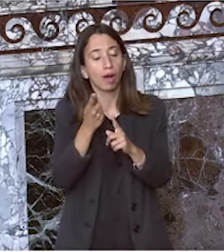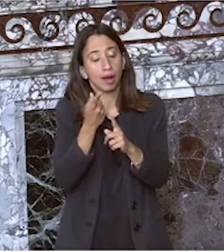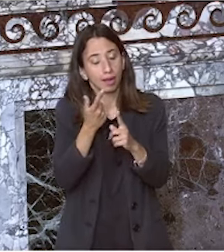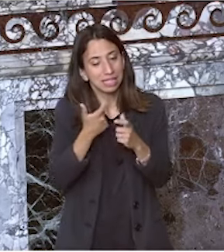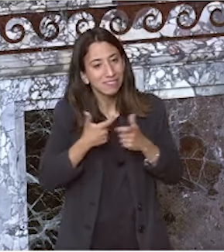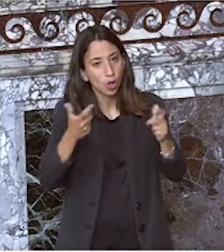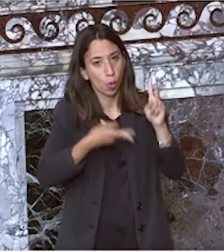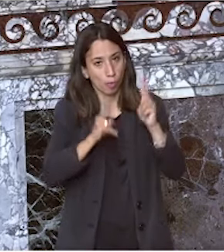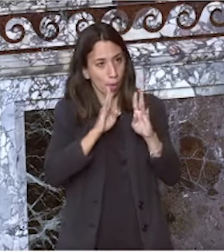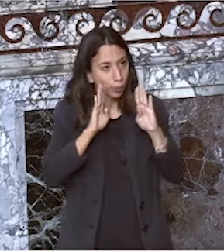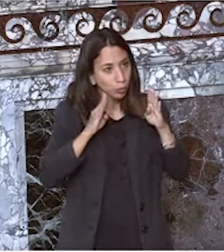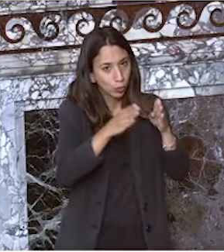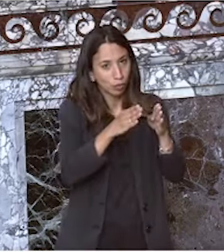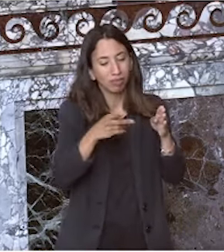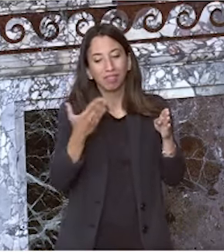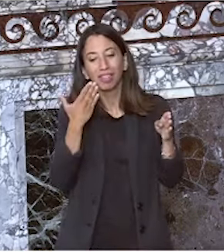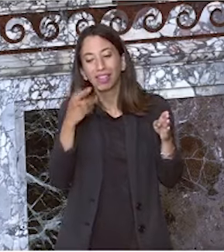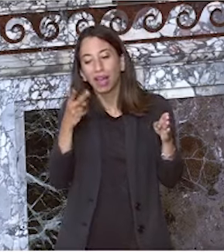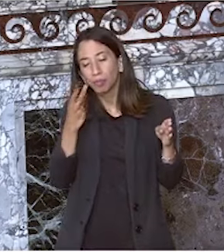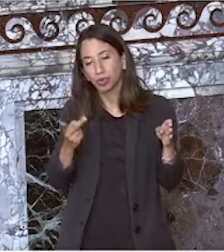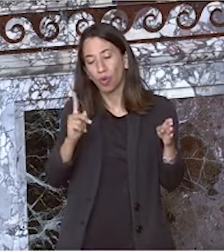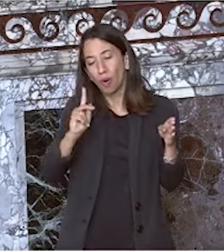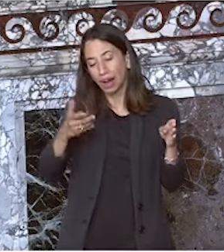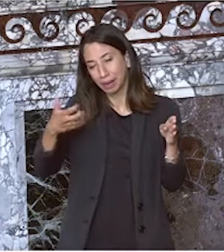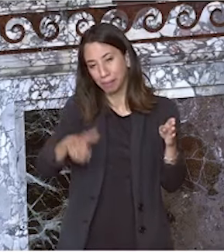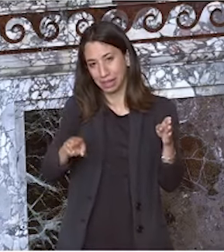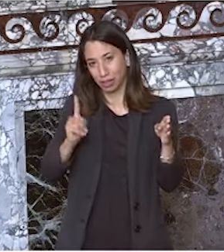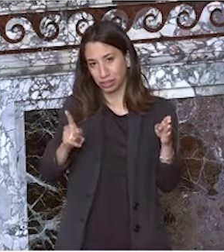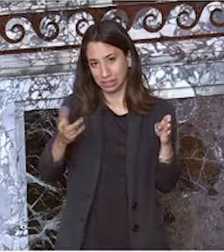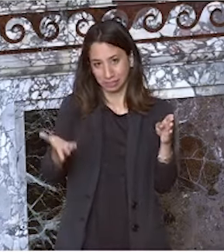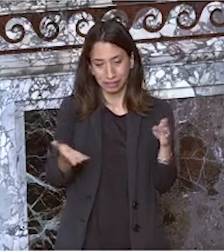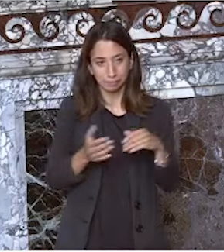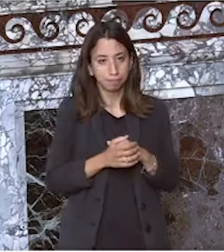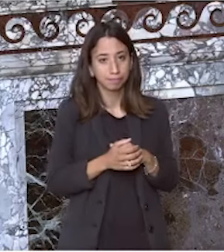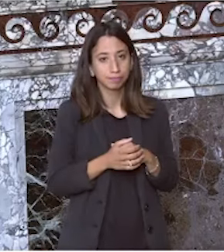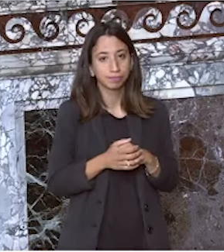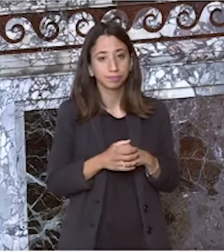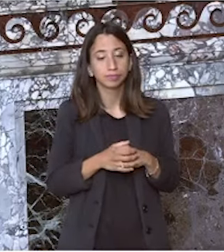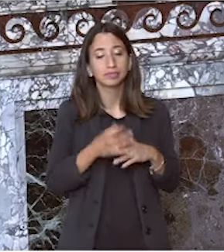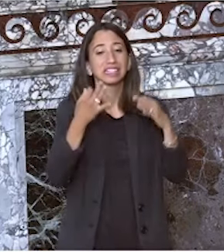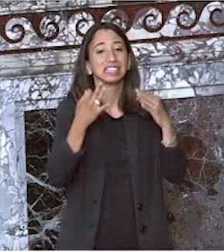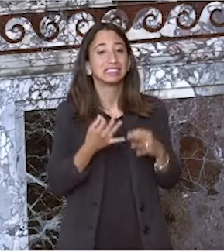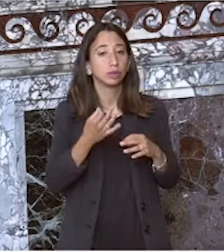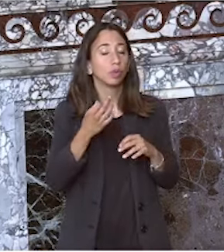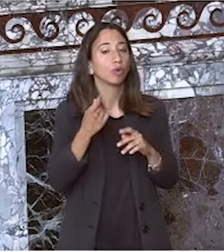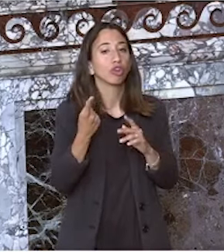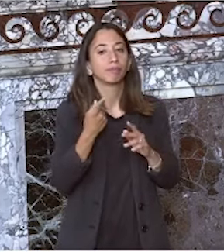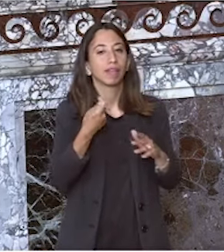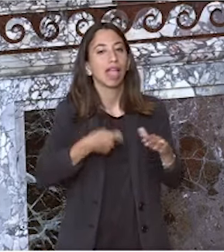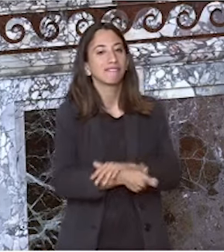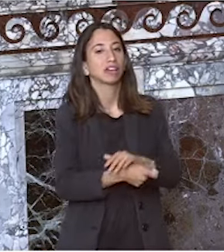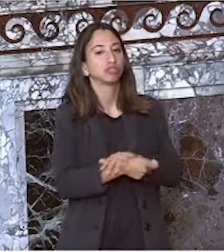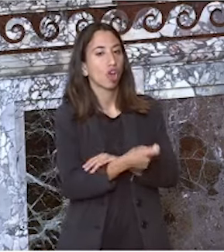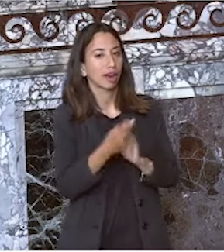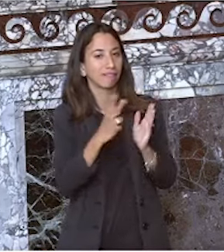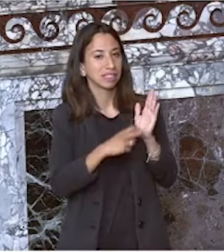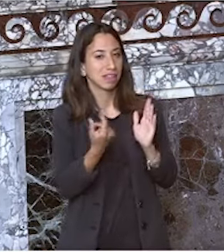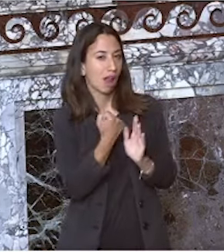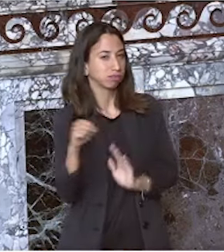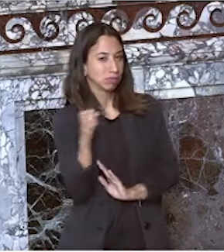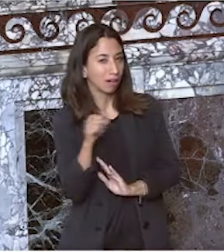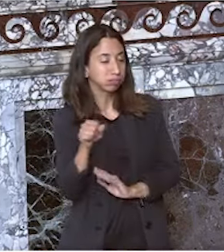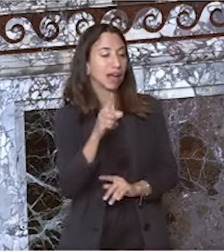di eliminare le inefficienze. Un contributo dovrà derivare dal contrasto all'evasione fiscale, sulla scia